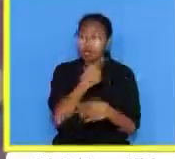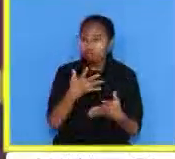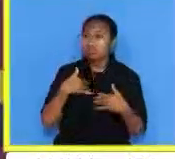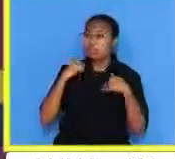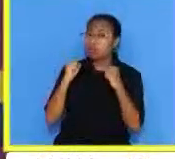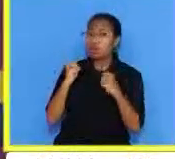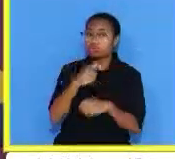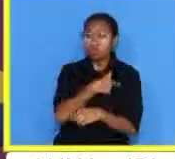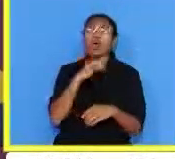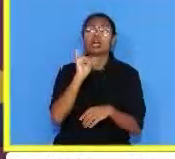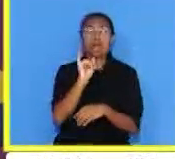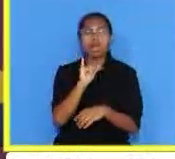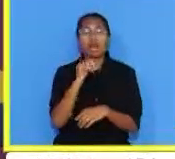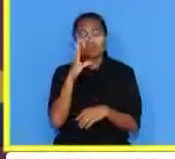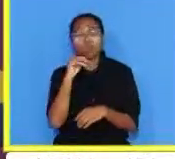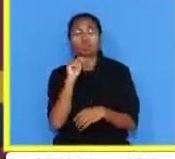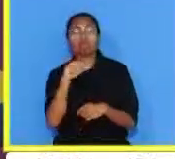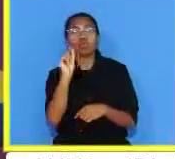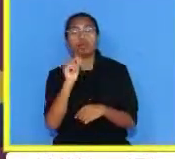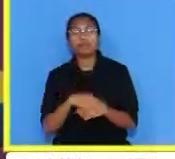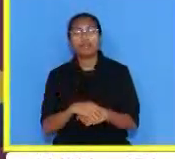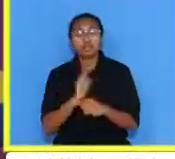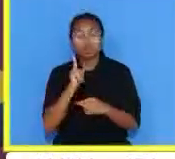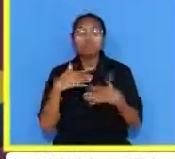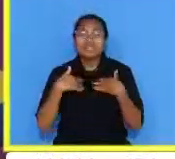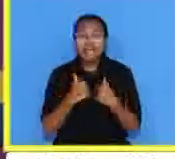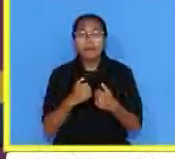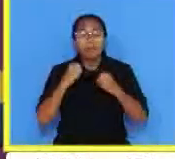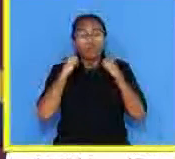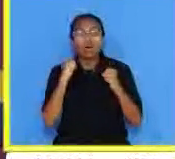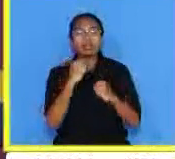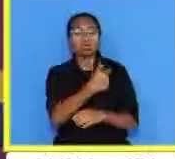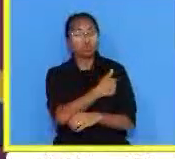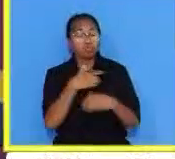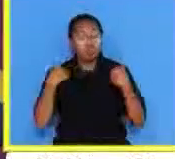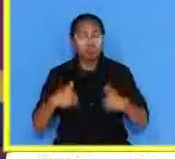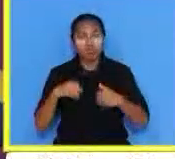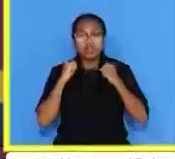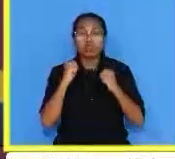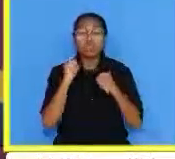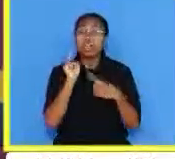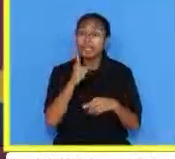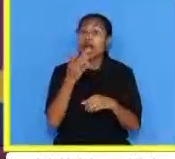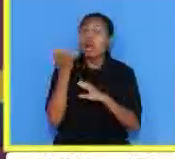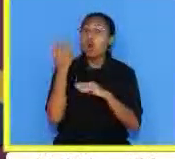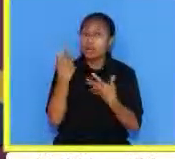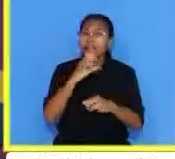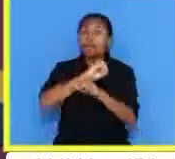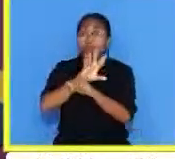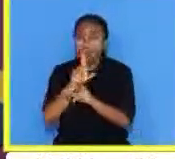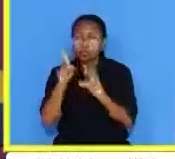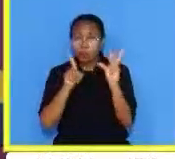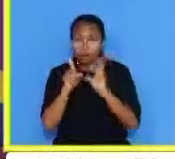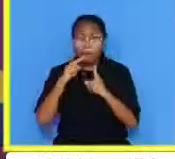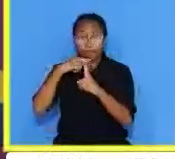ya ketika misalnya kita terpapar virus, sehingga mungkin efek samping yang kita rasakan tidak separah jika kita tidak divaksin ya Ibu ya. Iya,